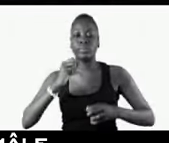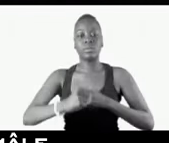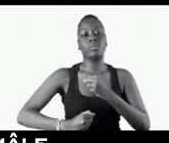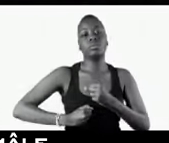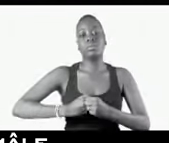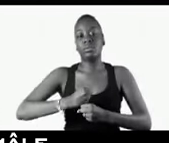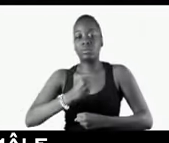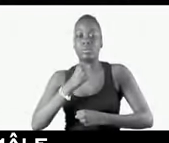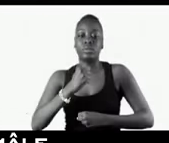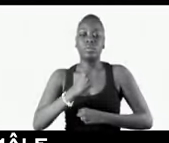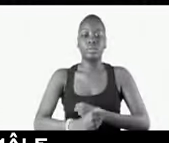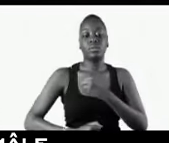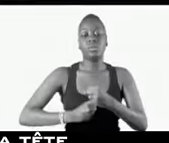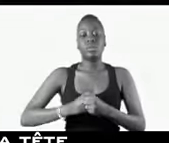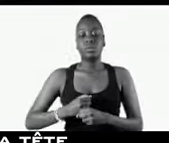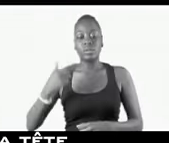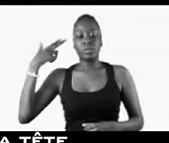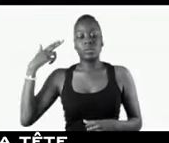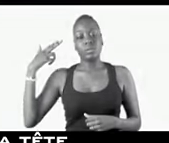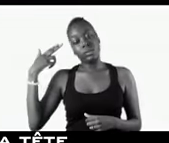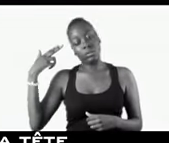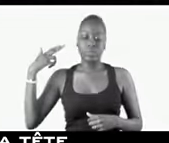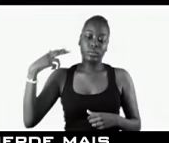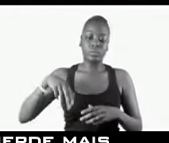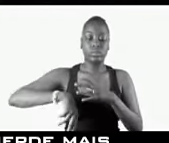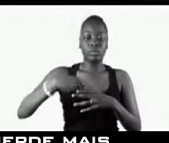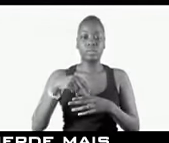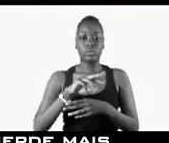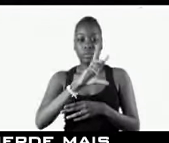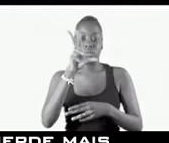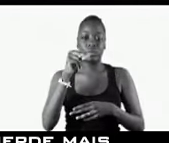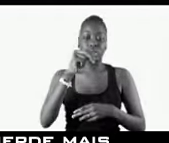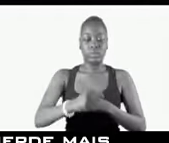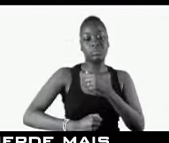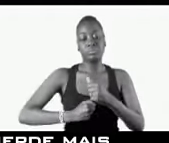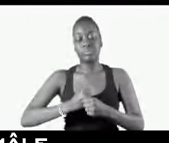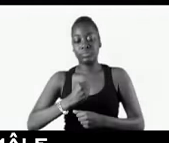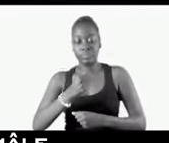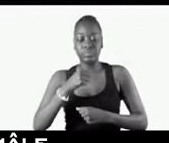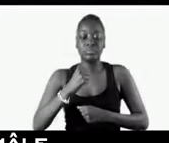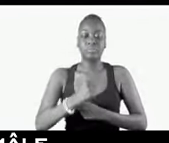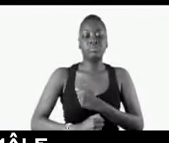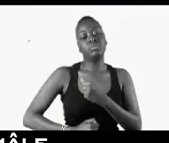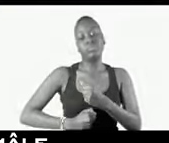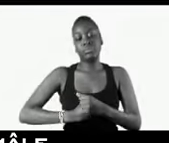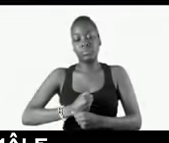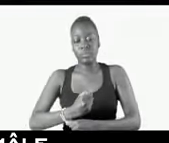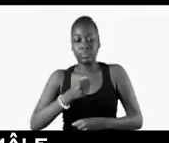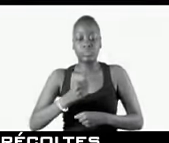l'alcoolone, mais ça fait ma haine. Un flingue sur la tête, je suis sorti de la merde, mais ça fait